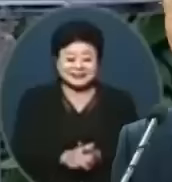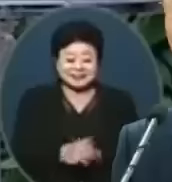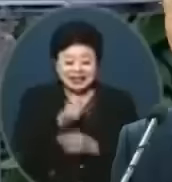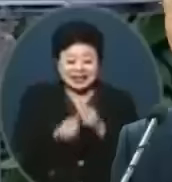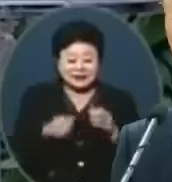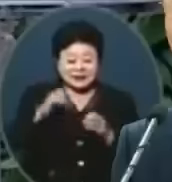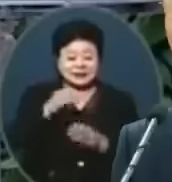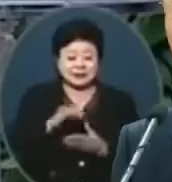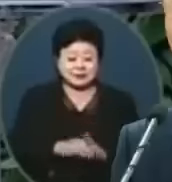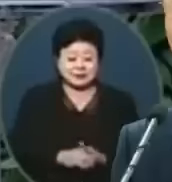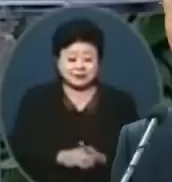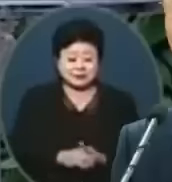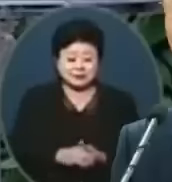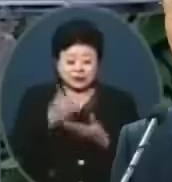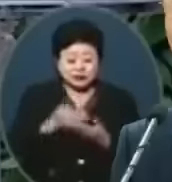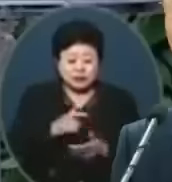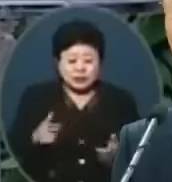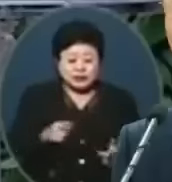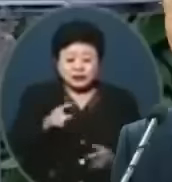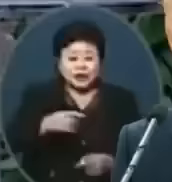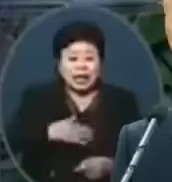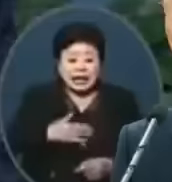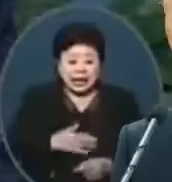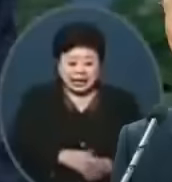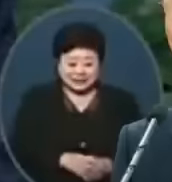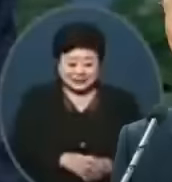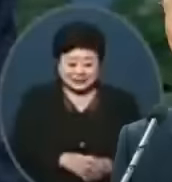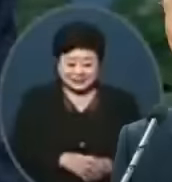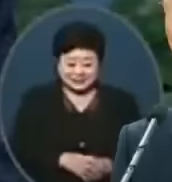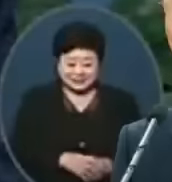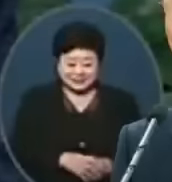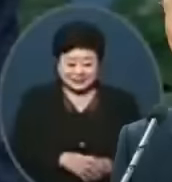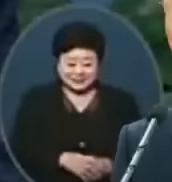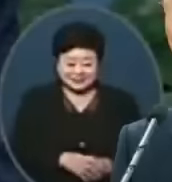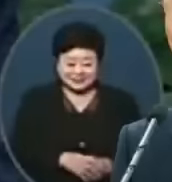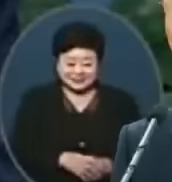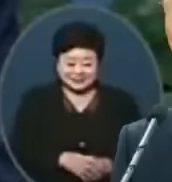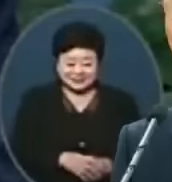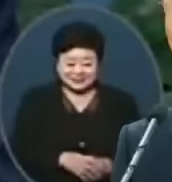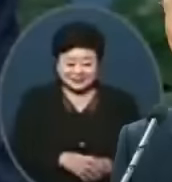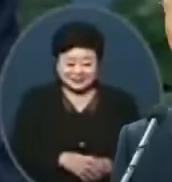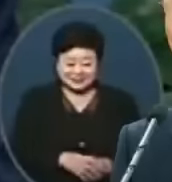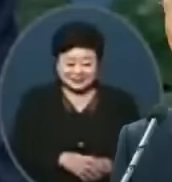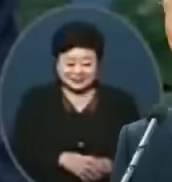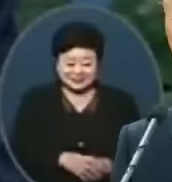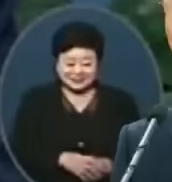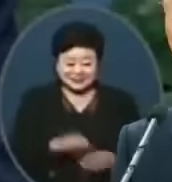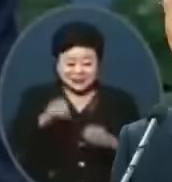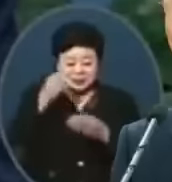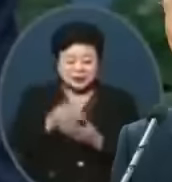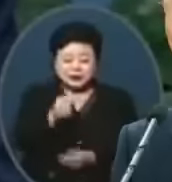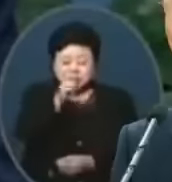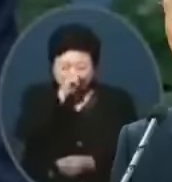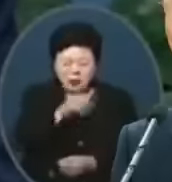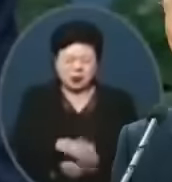하나님이 응답해 줄지 안 줄지 어떻게 알아? 응답 받으면